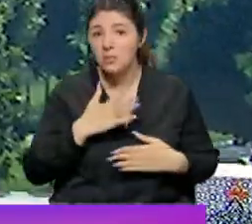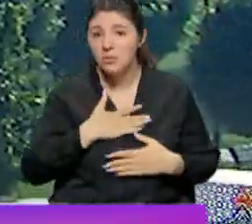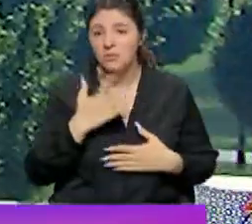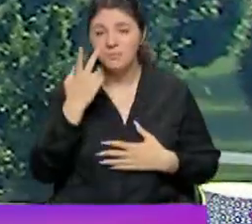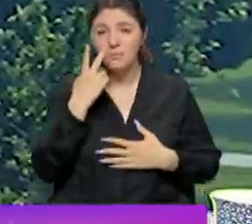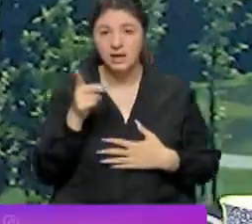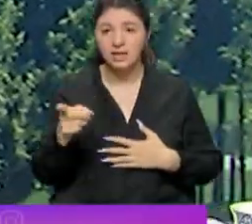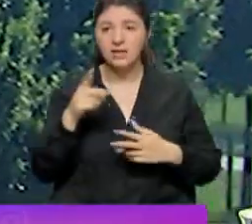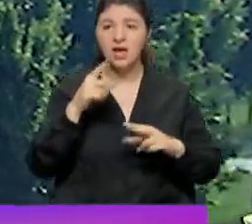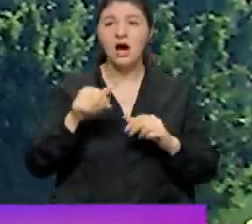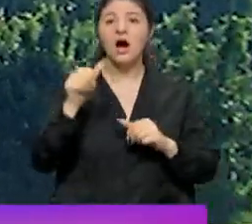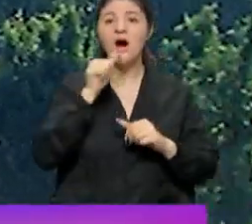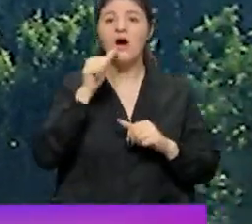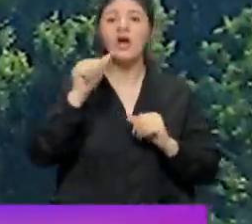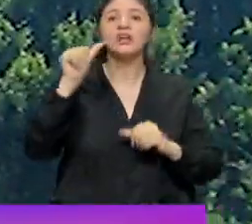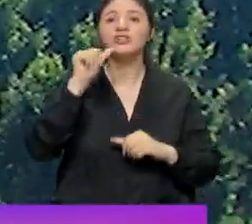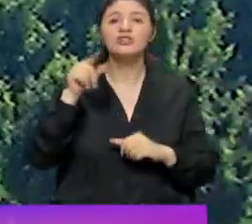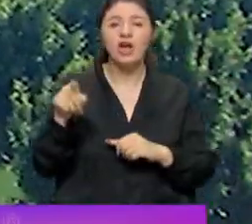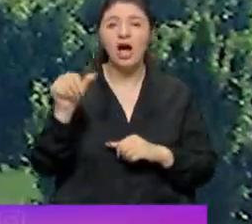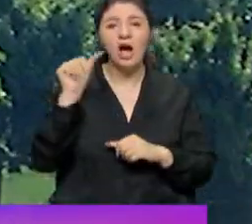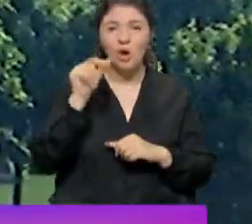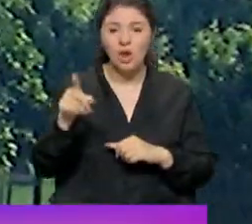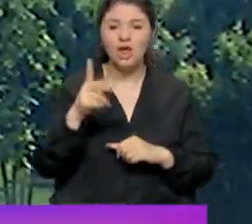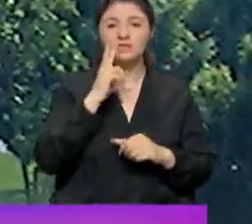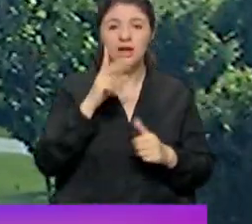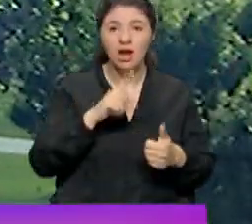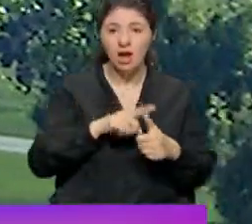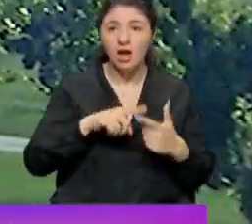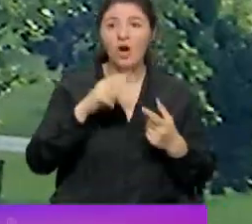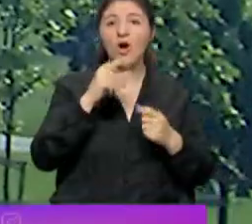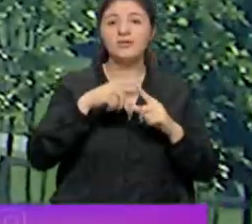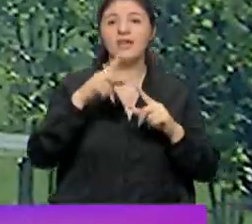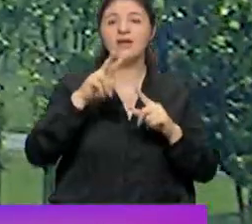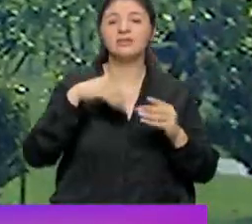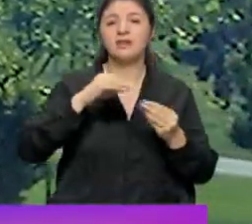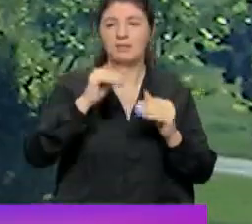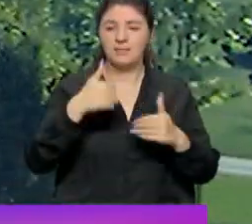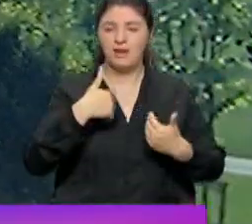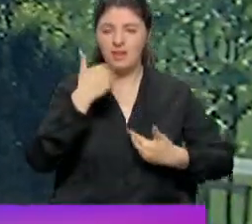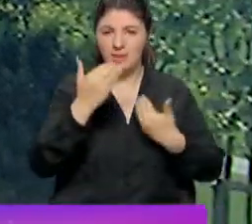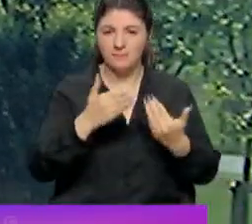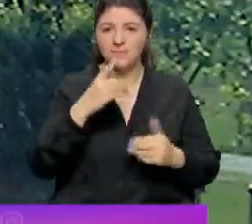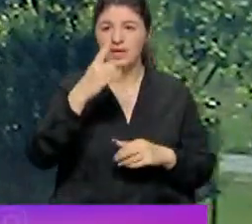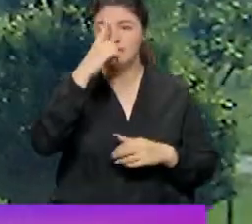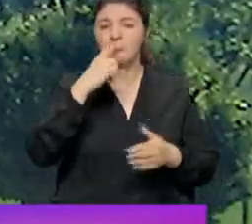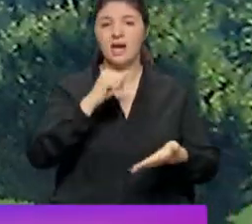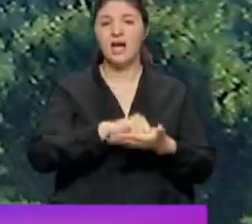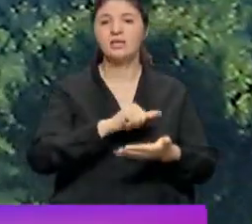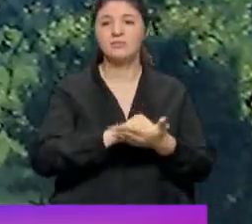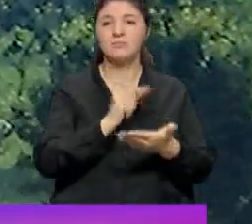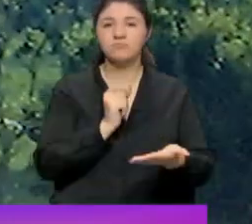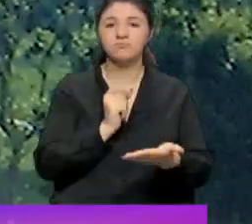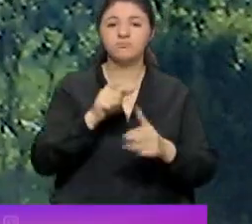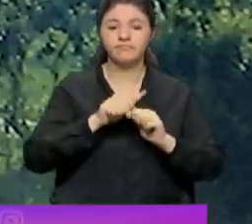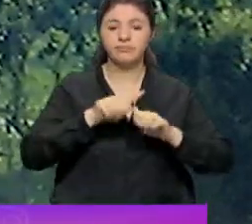bakın alkollü içeceklere sigaraya ÖTV zammı geldi anlatayım resmi gazetede